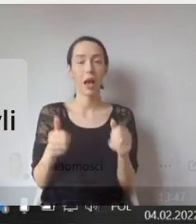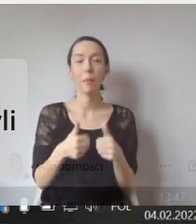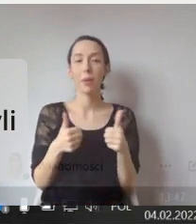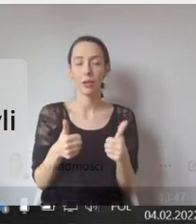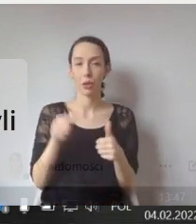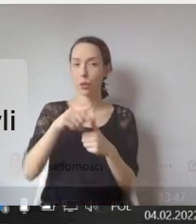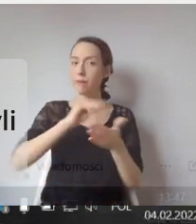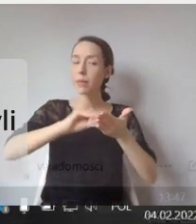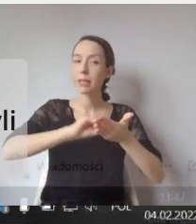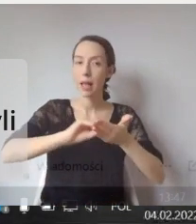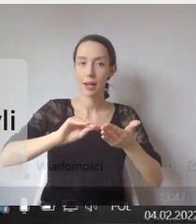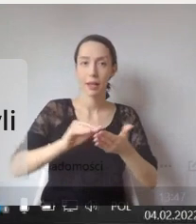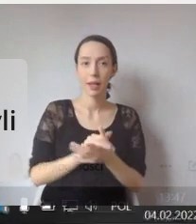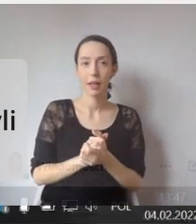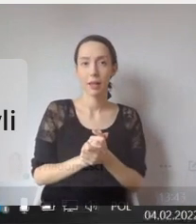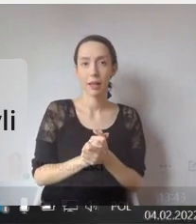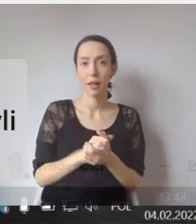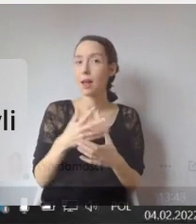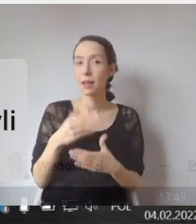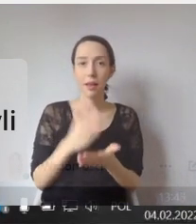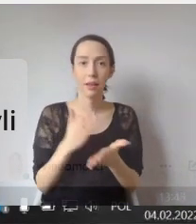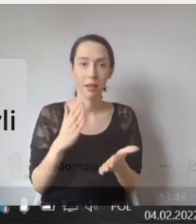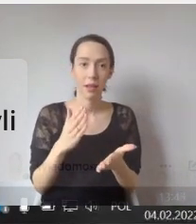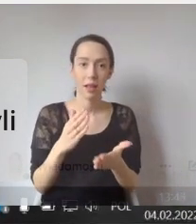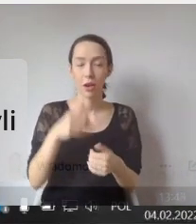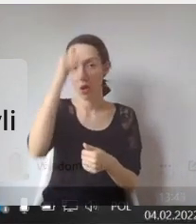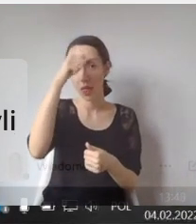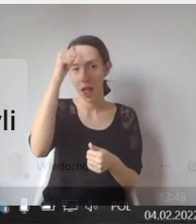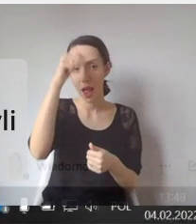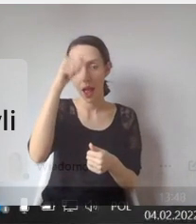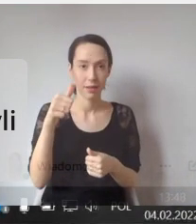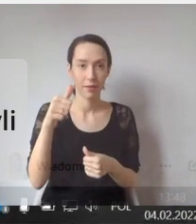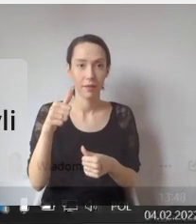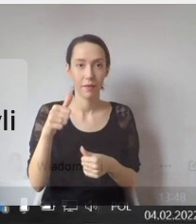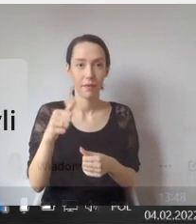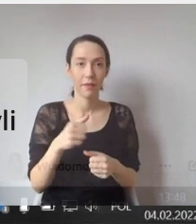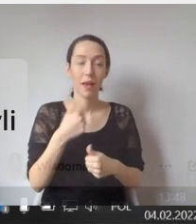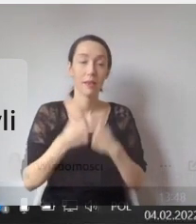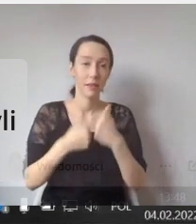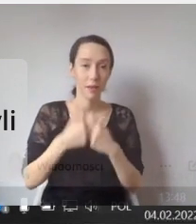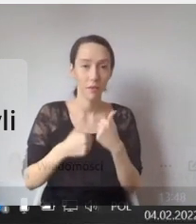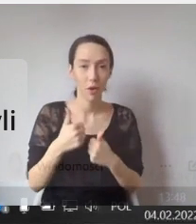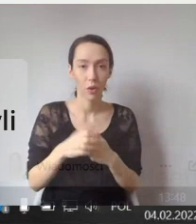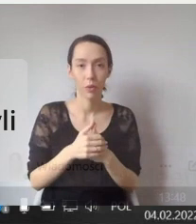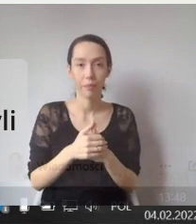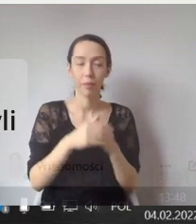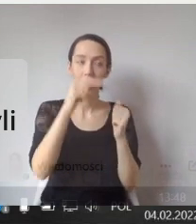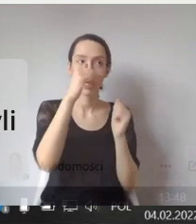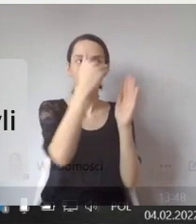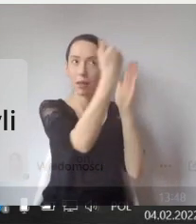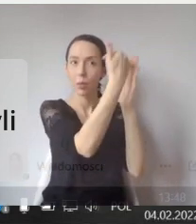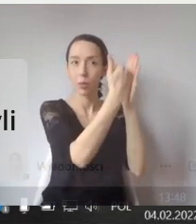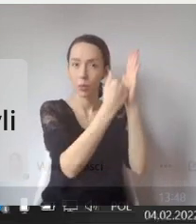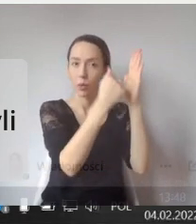żebyście tutaj wpisali nie tylko nazwę stanowiska, ale też w paru podpunktach zaznaczyli